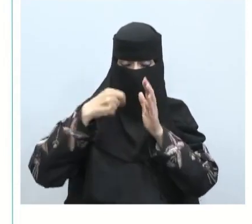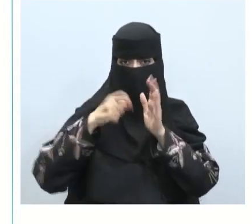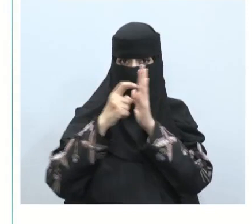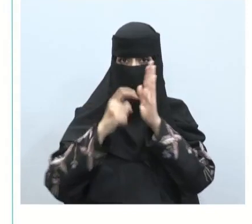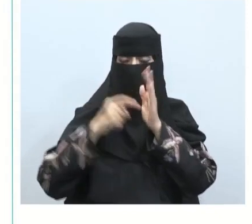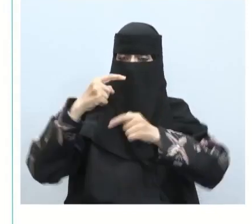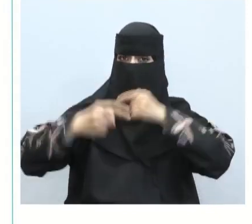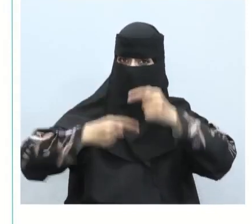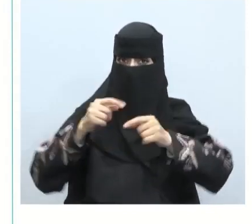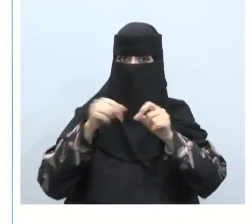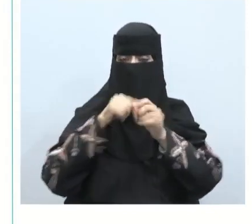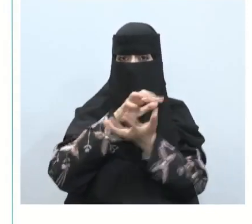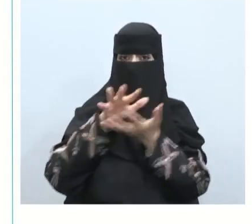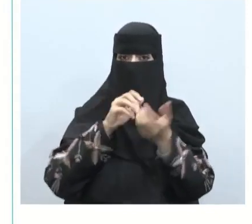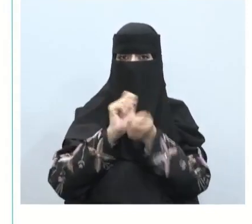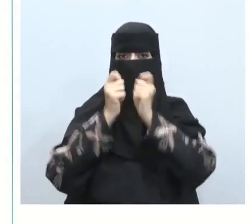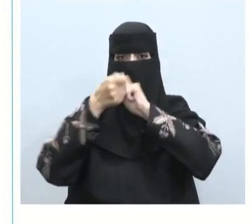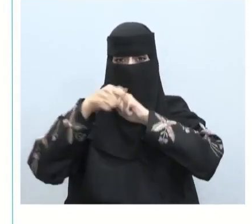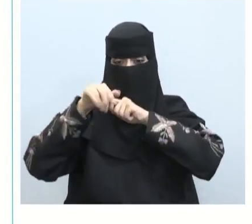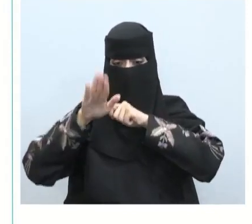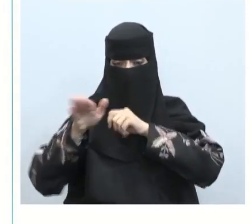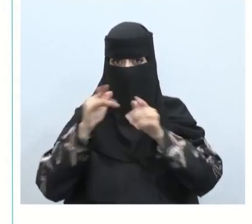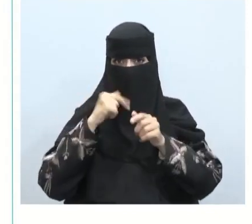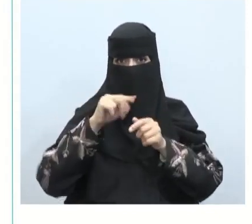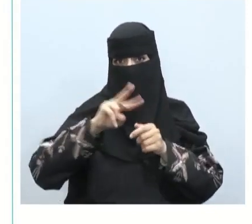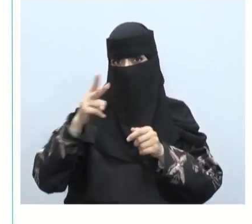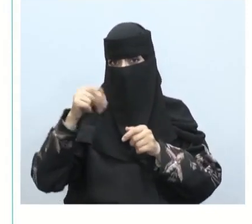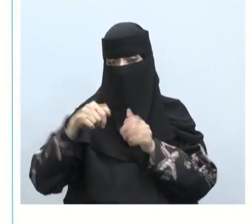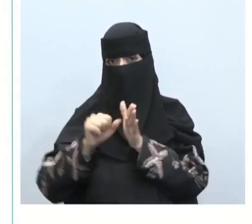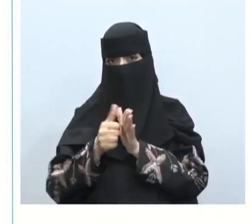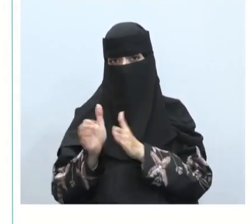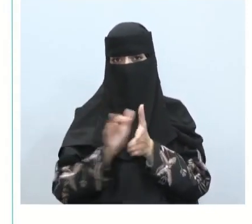استمرت المشكله استبدل محرك الاقراص الثابته باخر